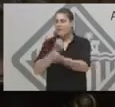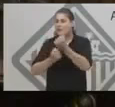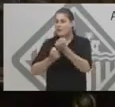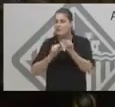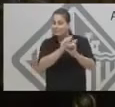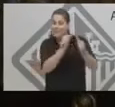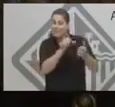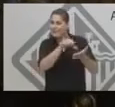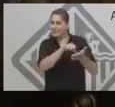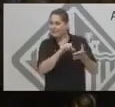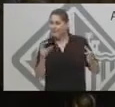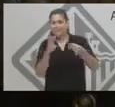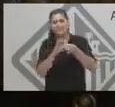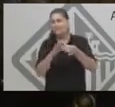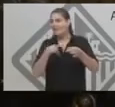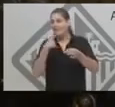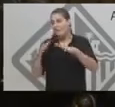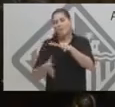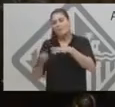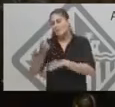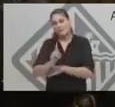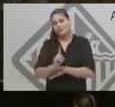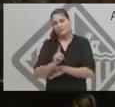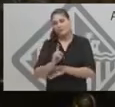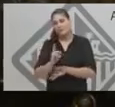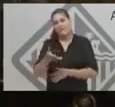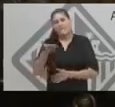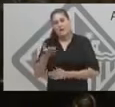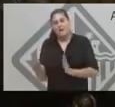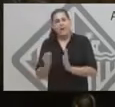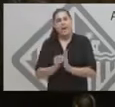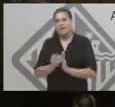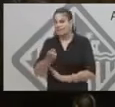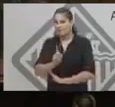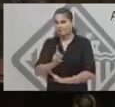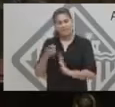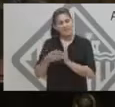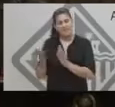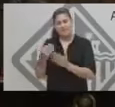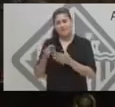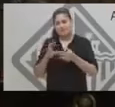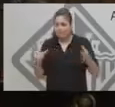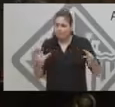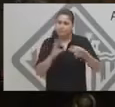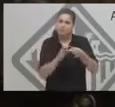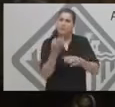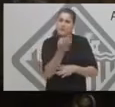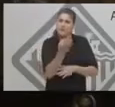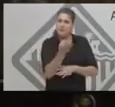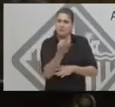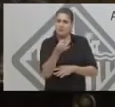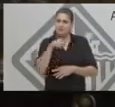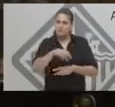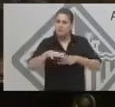de ciutat, no és economia productiva, no és valor afegit i ni és qualitat. I aquí, que hi ha una representació important dels poders